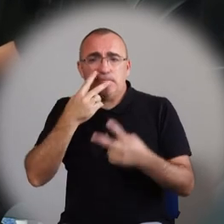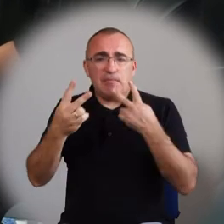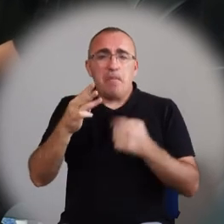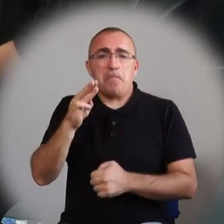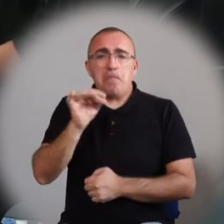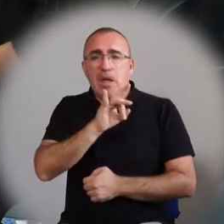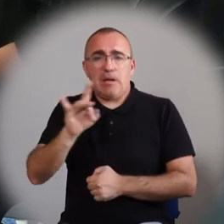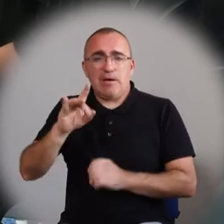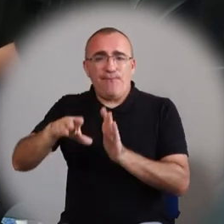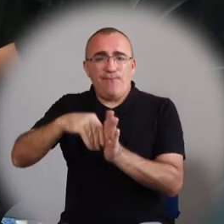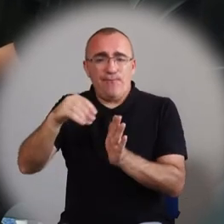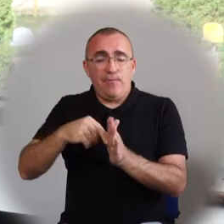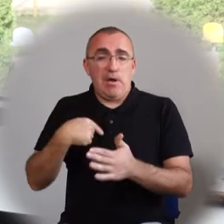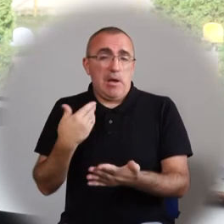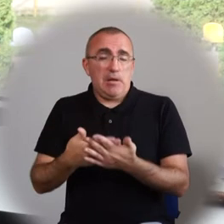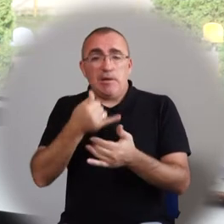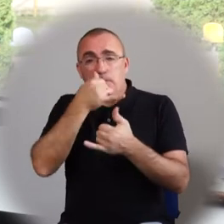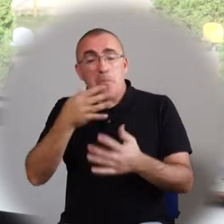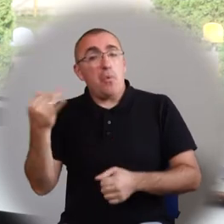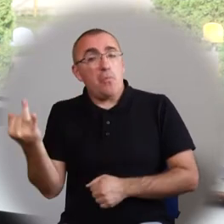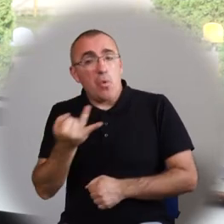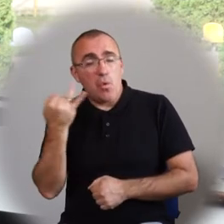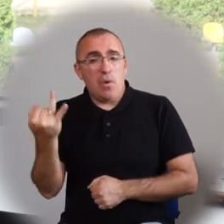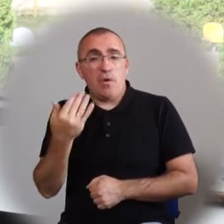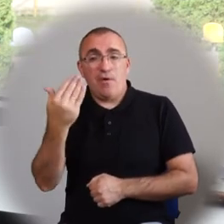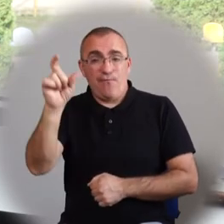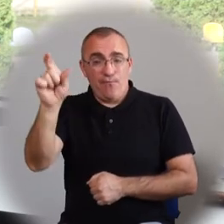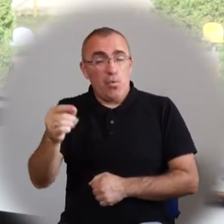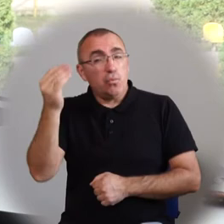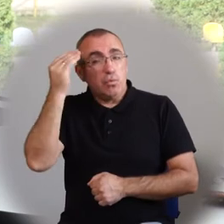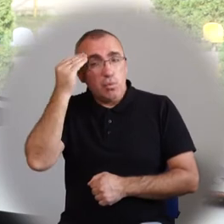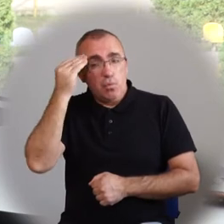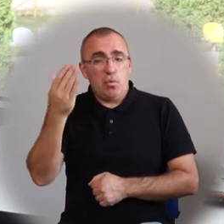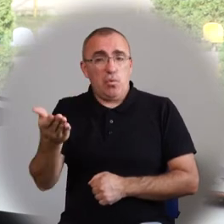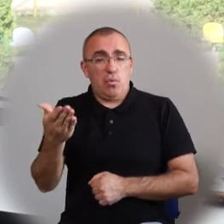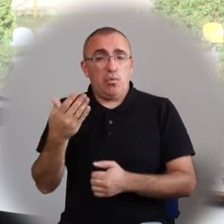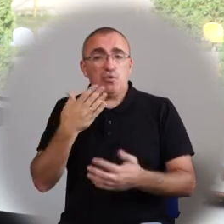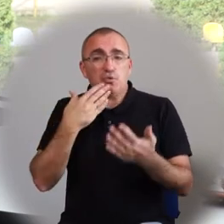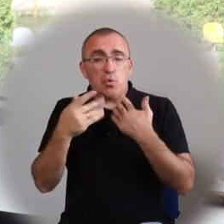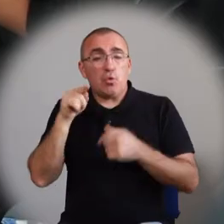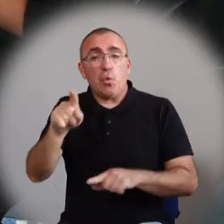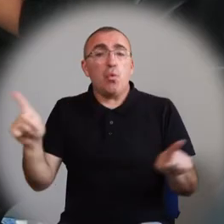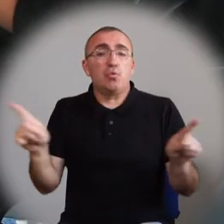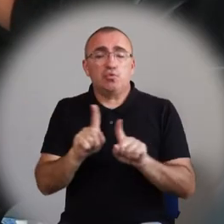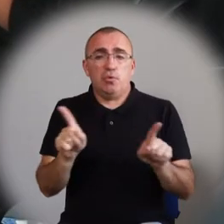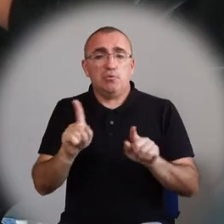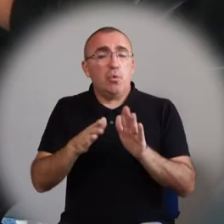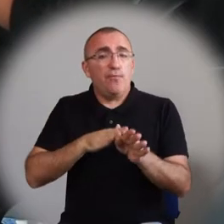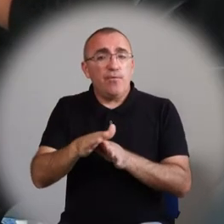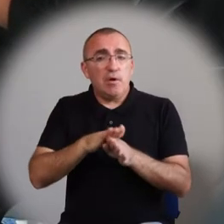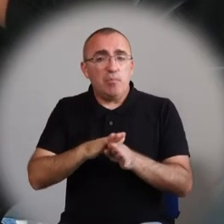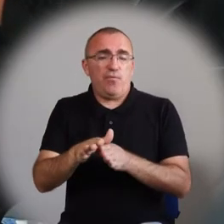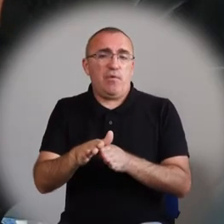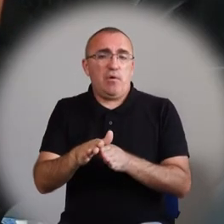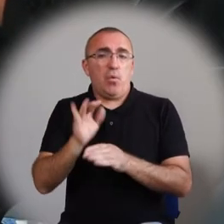цікавістю спостерігаємо за мерськими виборами. І я, наприклад, не можу не поцікавитись вашою думкою, ну, стосовно того,